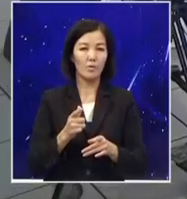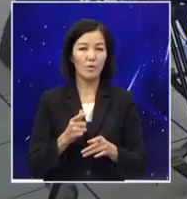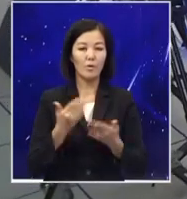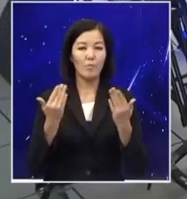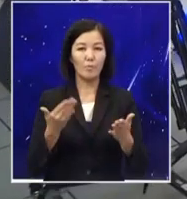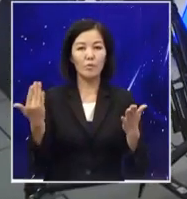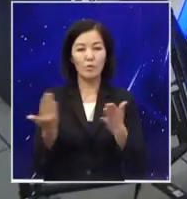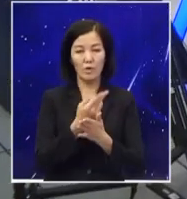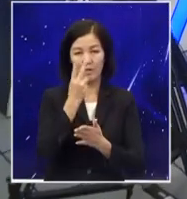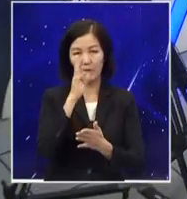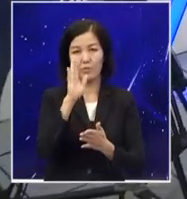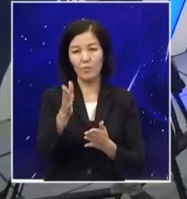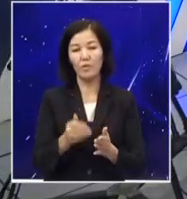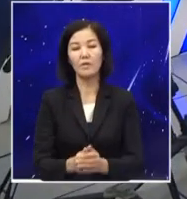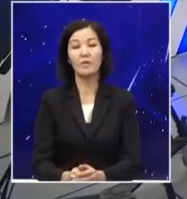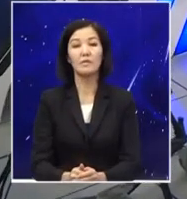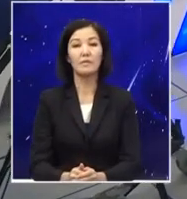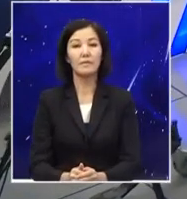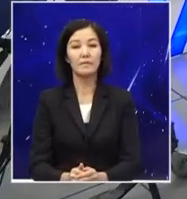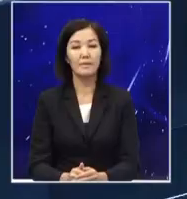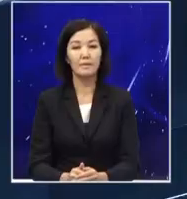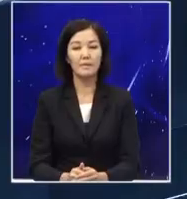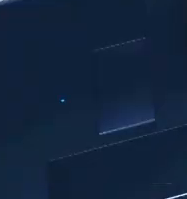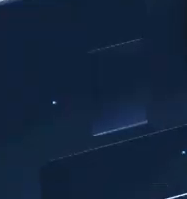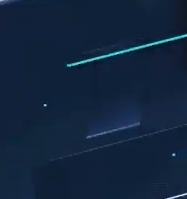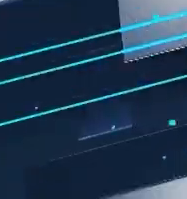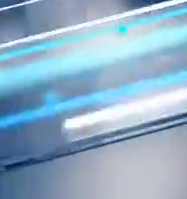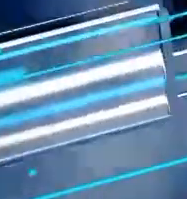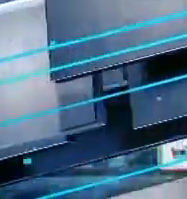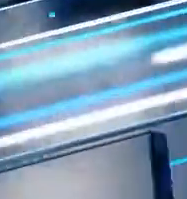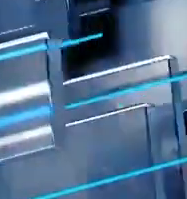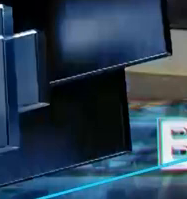Жұмашқызы. Қымбатты көрермен, бүгін көретіндеріңіз.